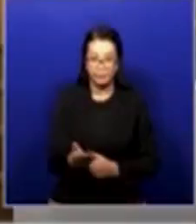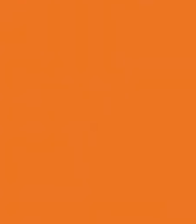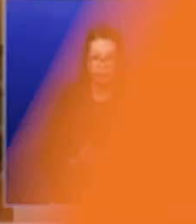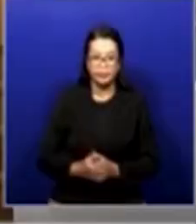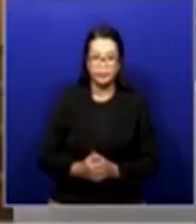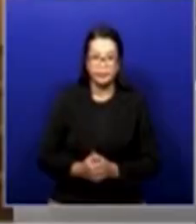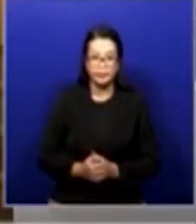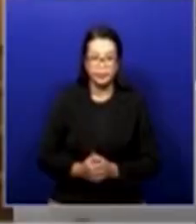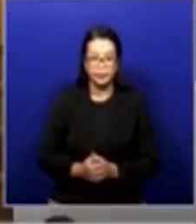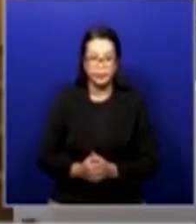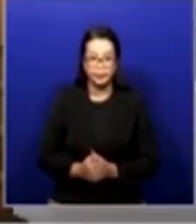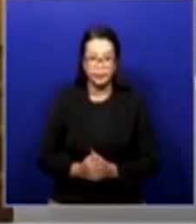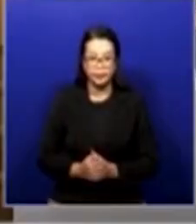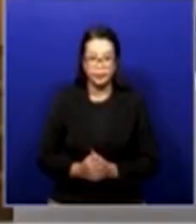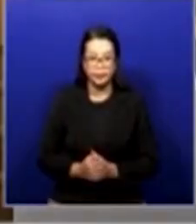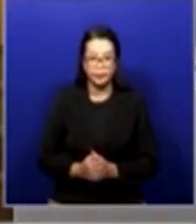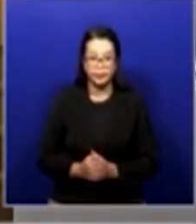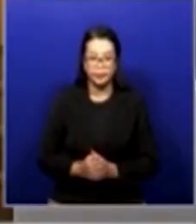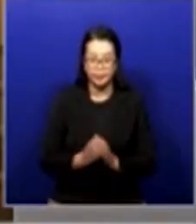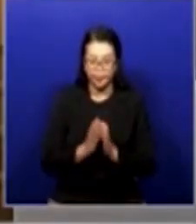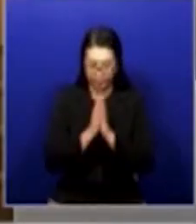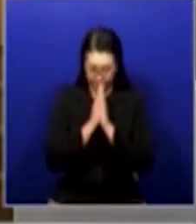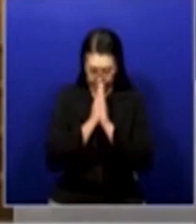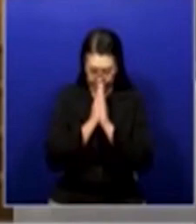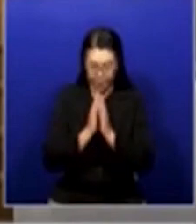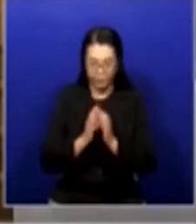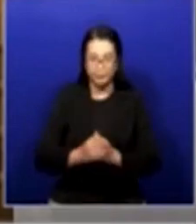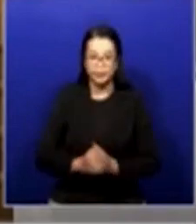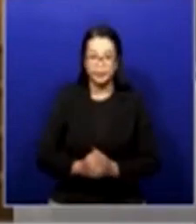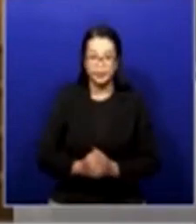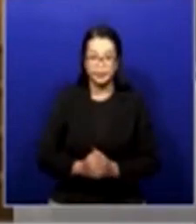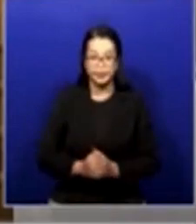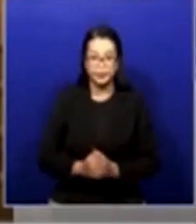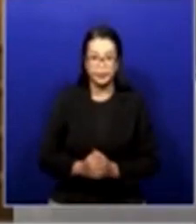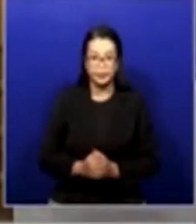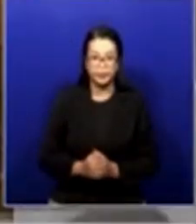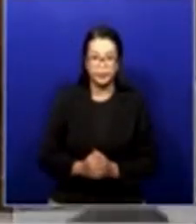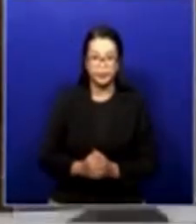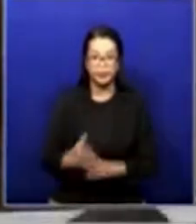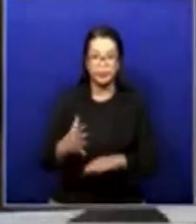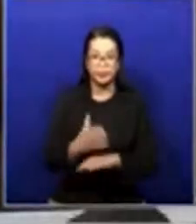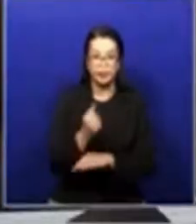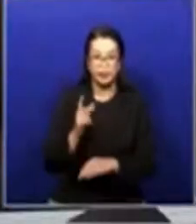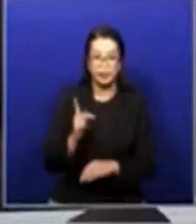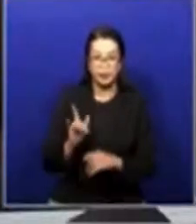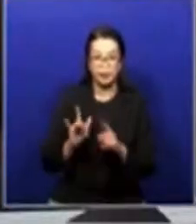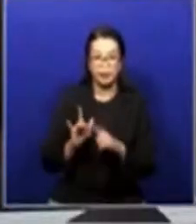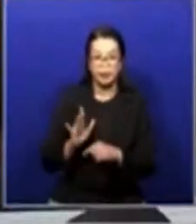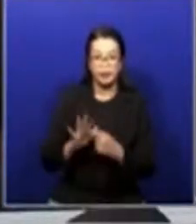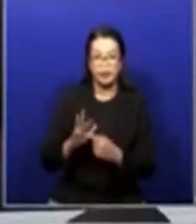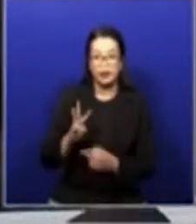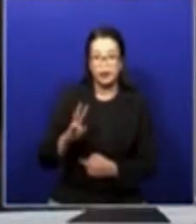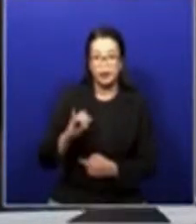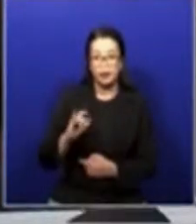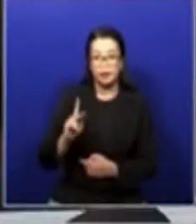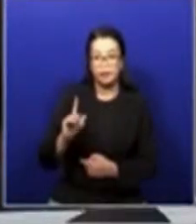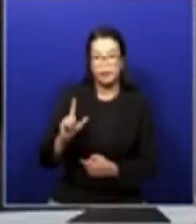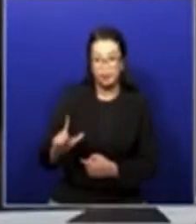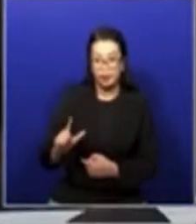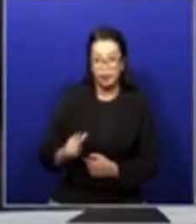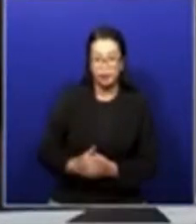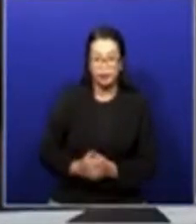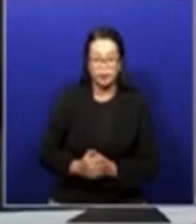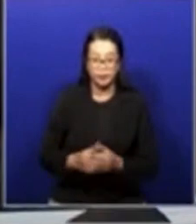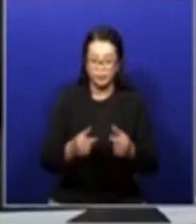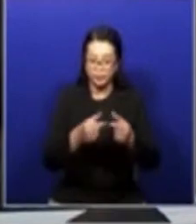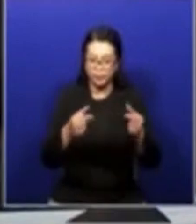กราบเรียนท่านประธานสภาค่ะธัญวัฒน์กมลวงศ์วัฒน์นะคะพรรคก้าวไกลในฐานะกรรมธิการพิจารณาร่างพระ